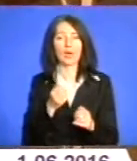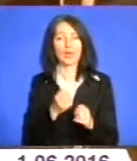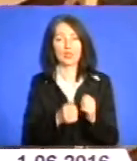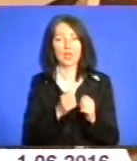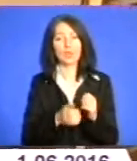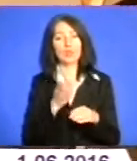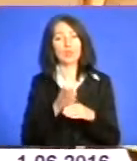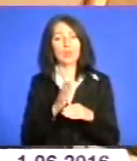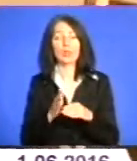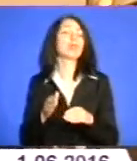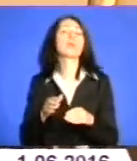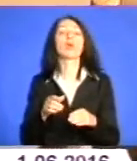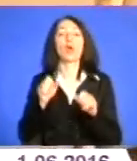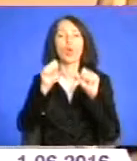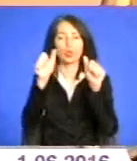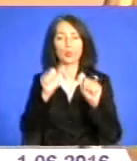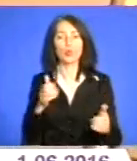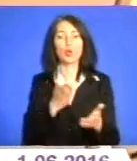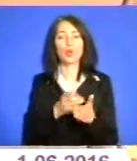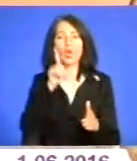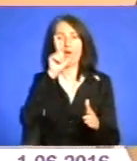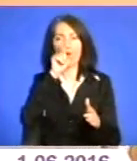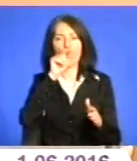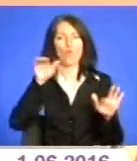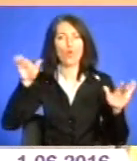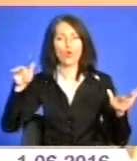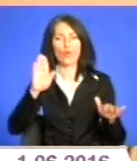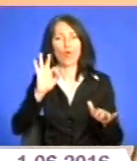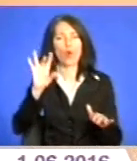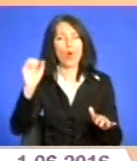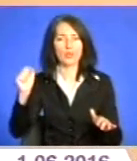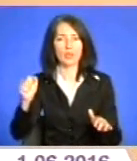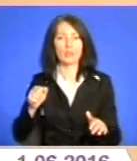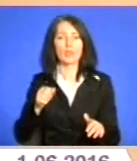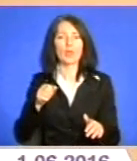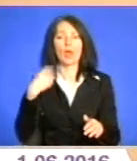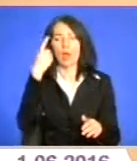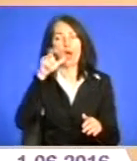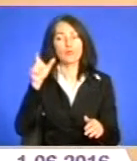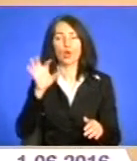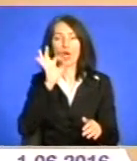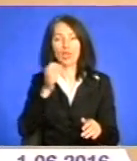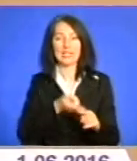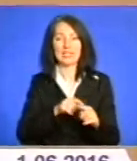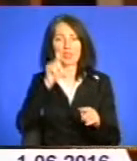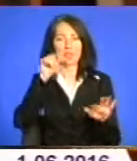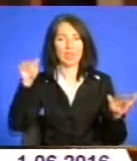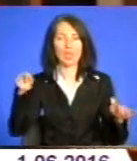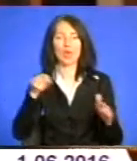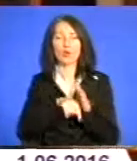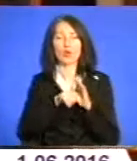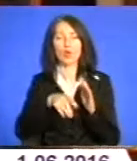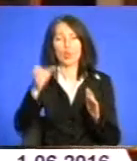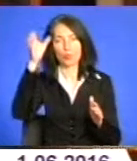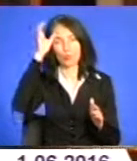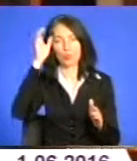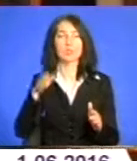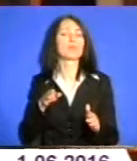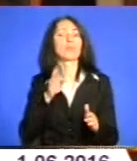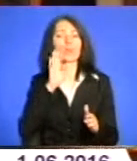є ворони. Авторка виставки каже, ці птахи символізують мудрість. Наталія Дідик своїми роботами намагалася передати